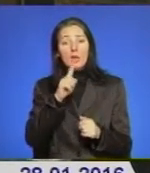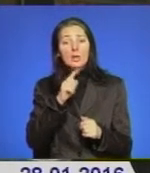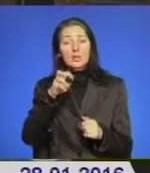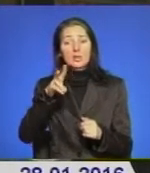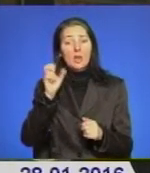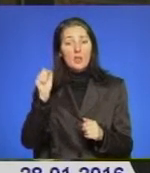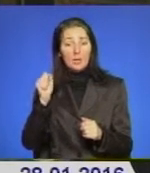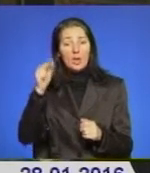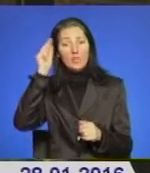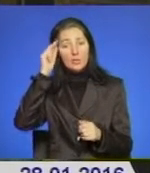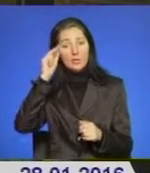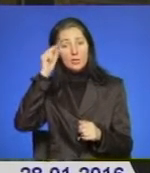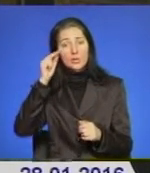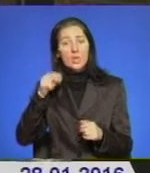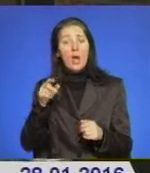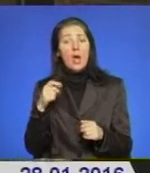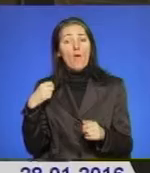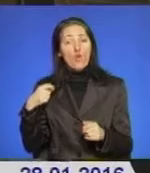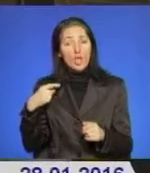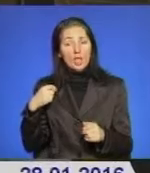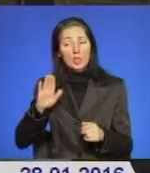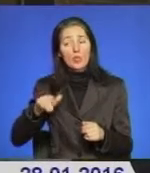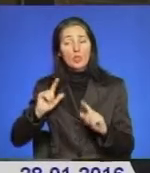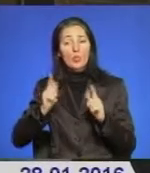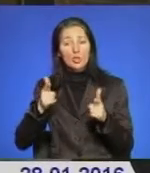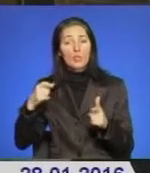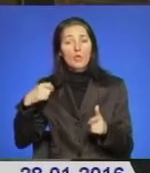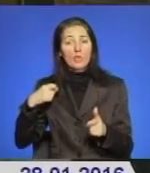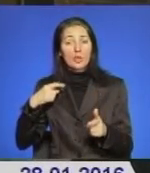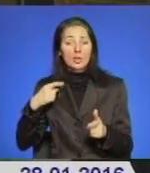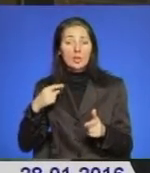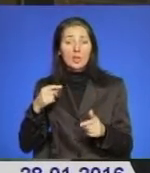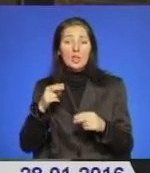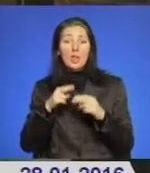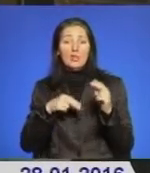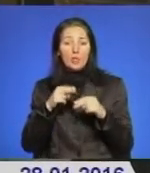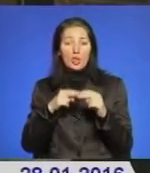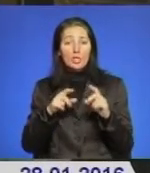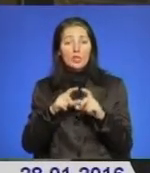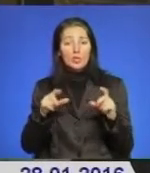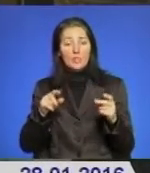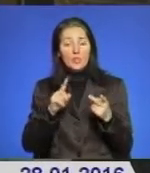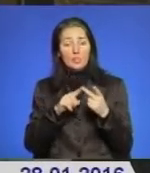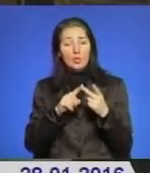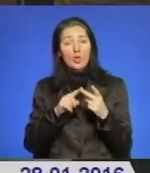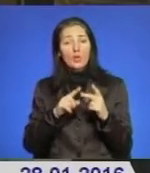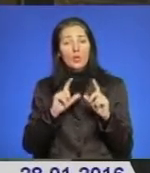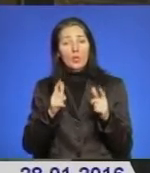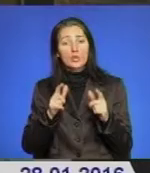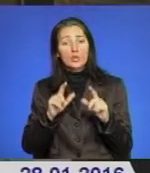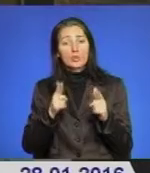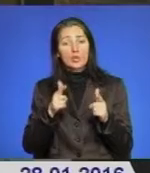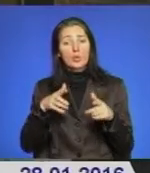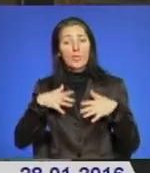в Одеса город. Потім поступив в Одеса на перший курс на строїтельний, а на другий курс поступив в